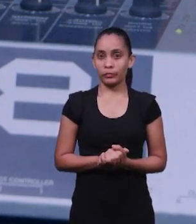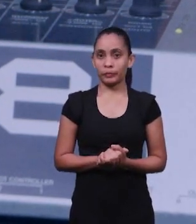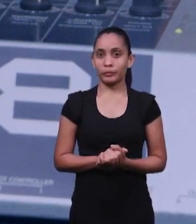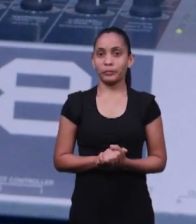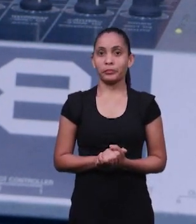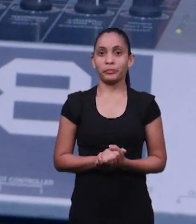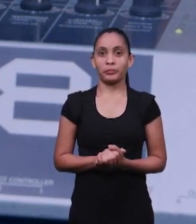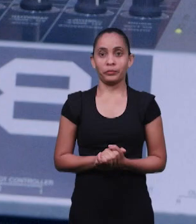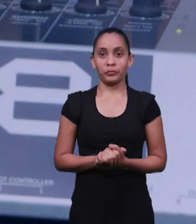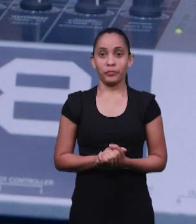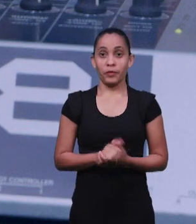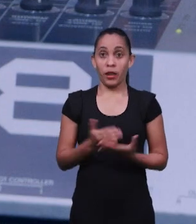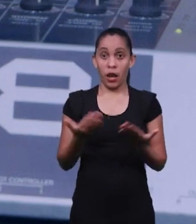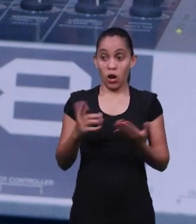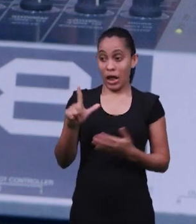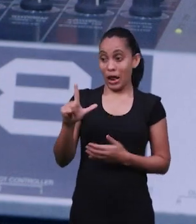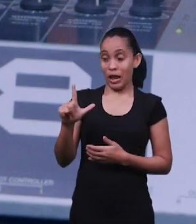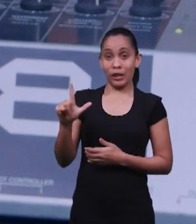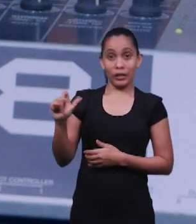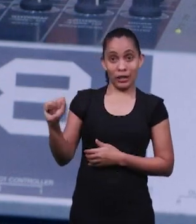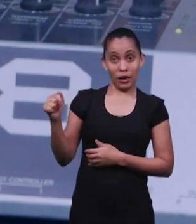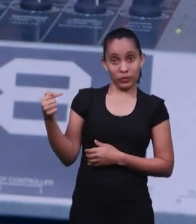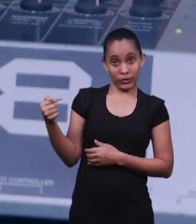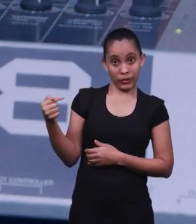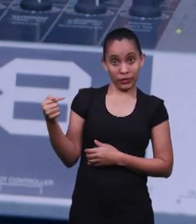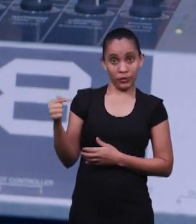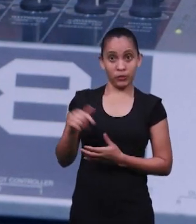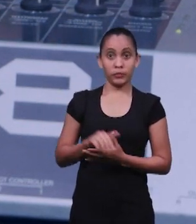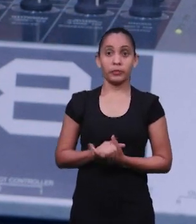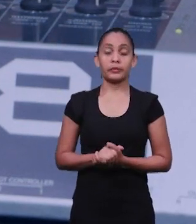Là, on fait la septième.